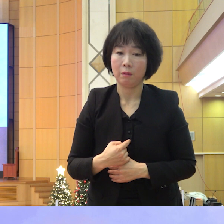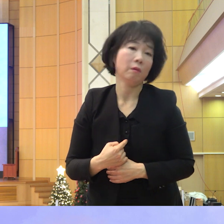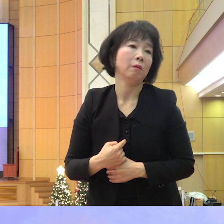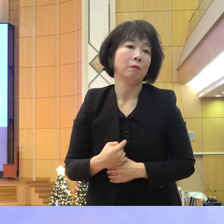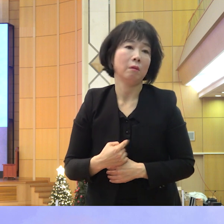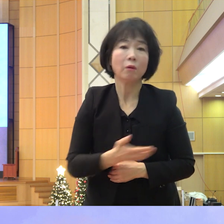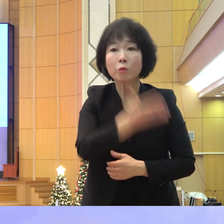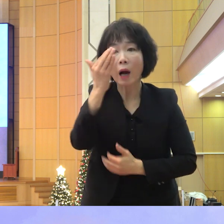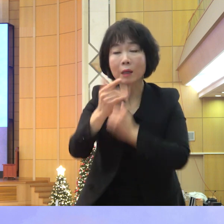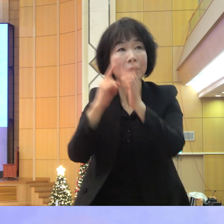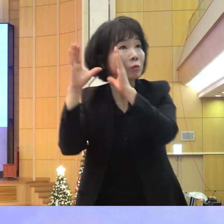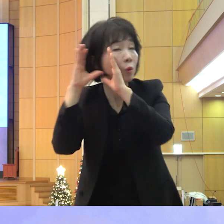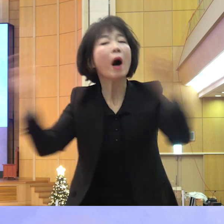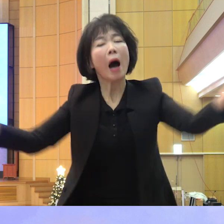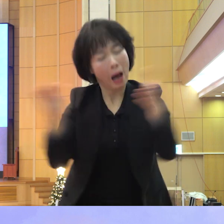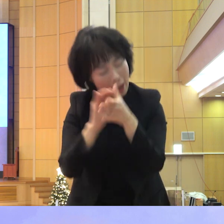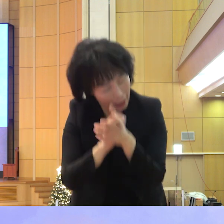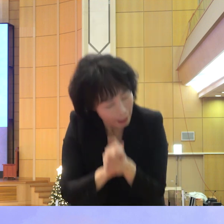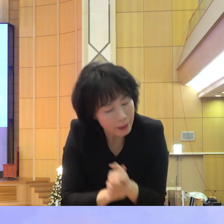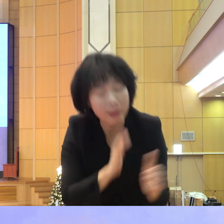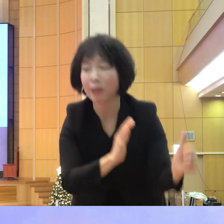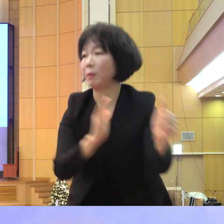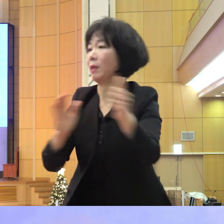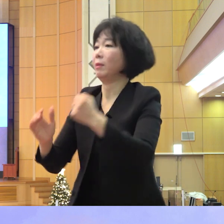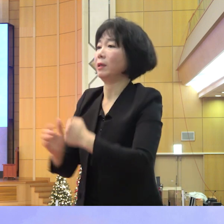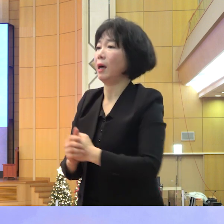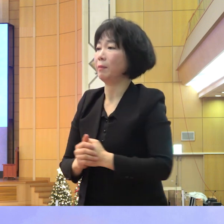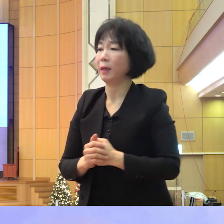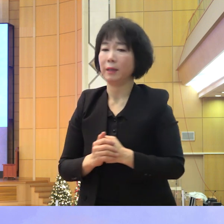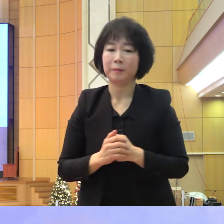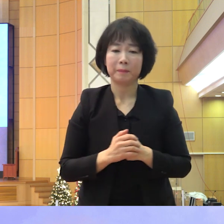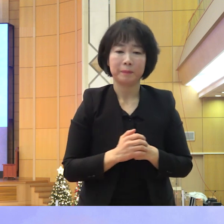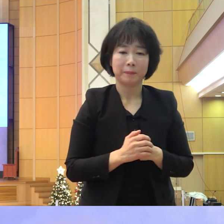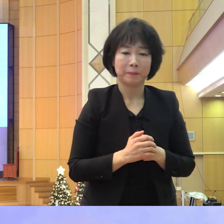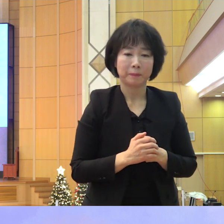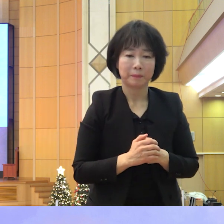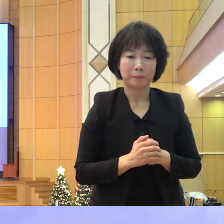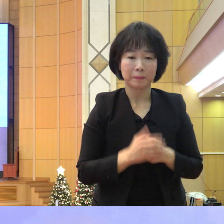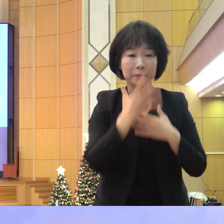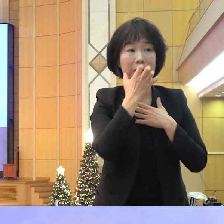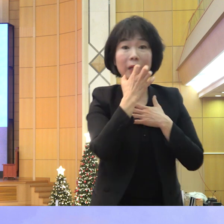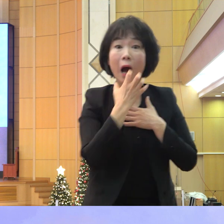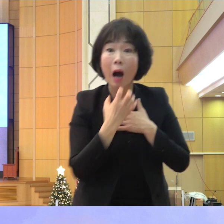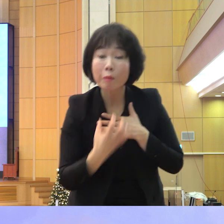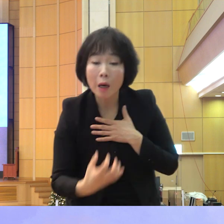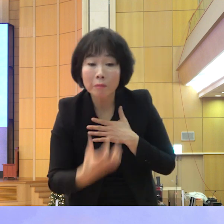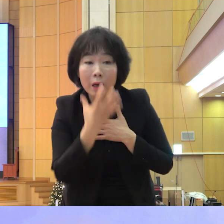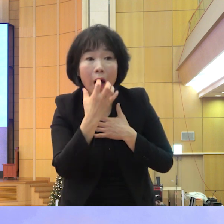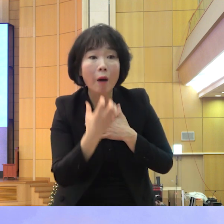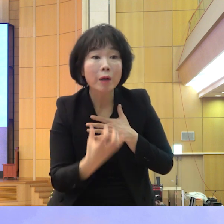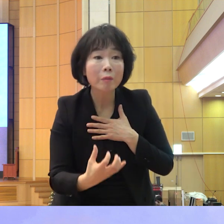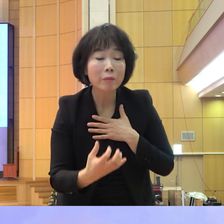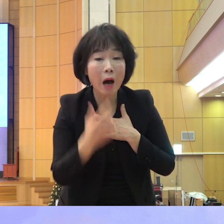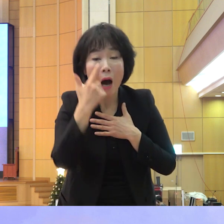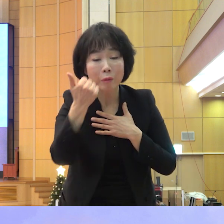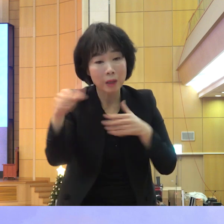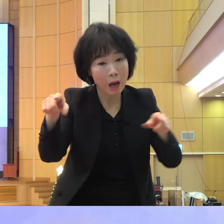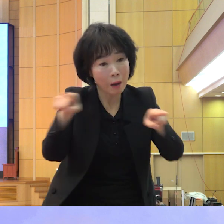해요? 아멘! 할렐루야! 아브라함만 아멘하고 복받고 여러분 복 안 받아도